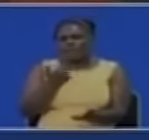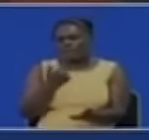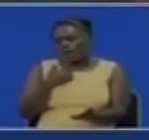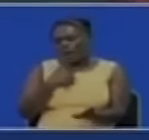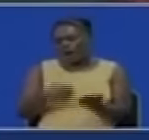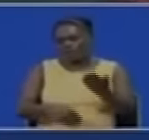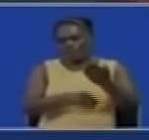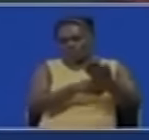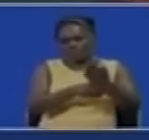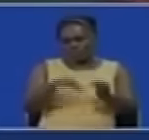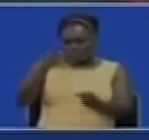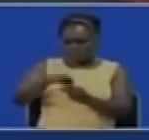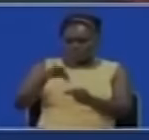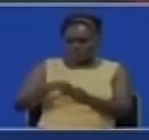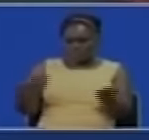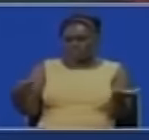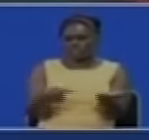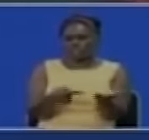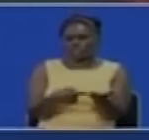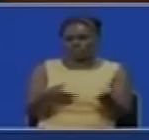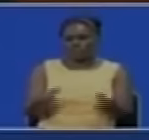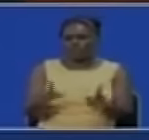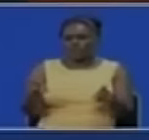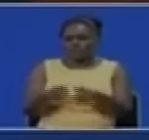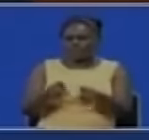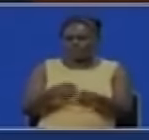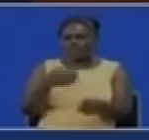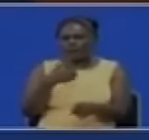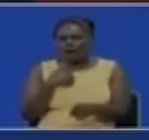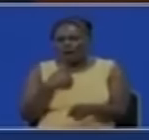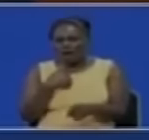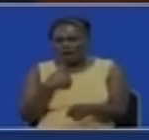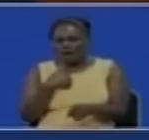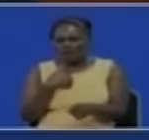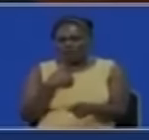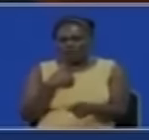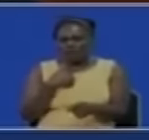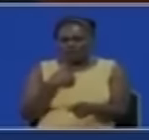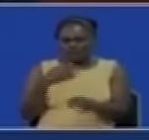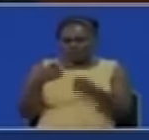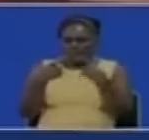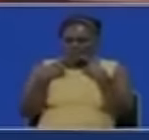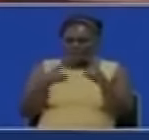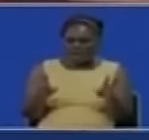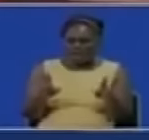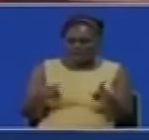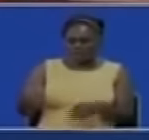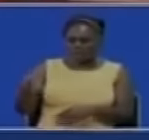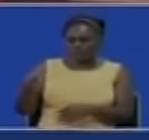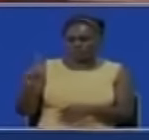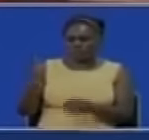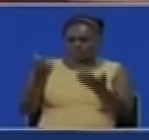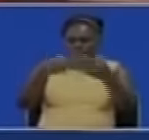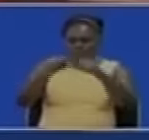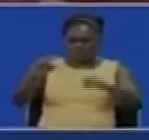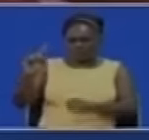ya kuendesha upigaji kura iwe ya kidijitali. Pia wanataka iwepo njia ya kutuma kura za rais katika kituo kikuu cha kuhesabu kura